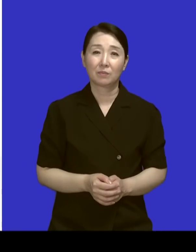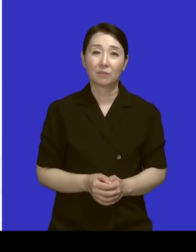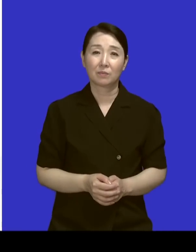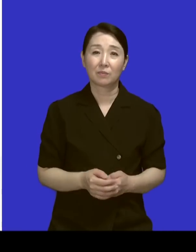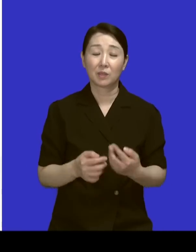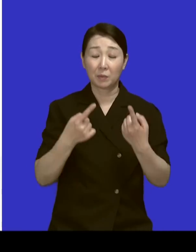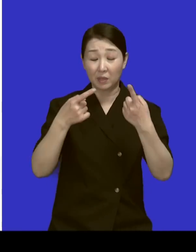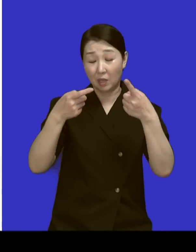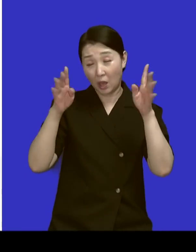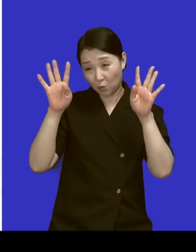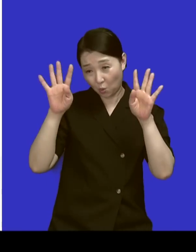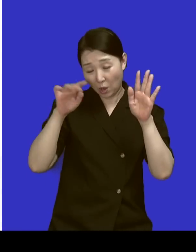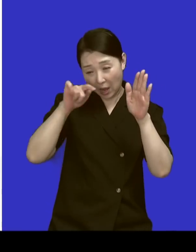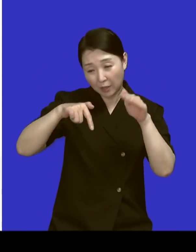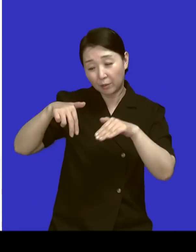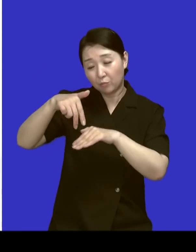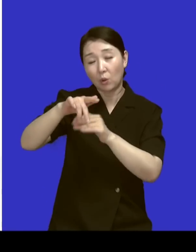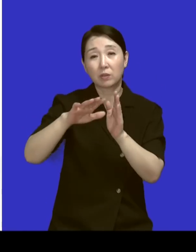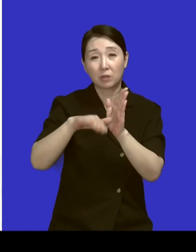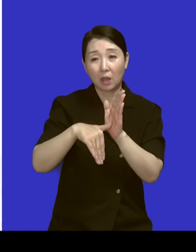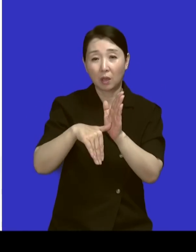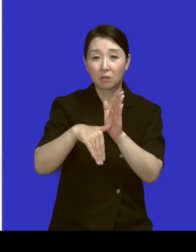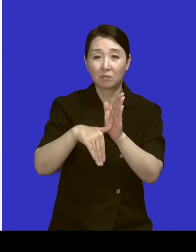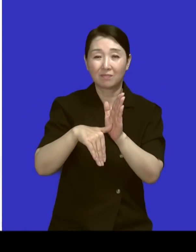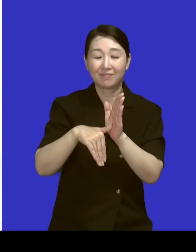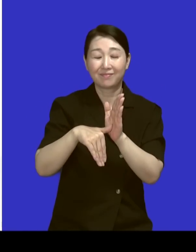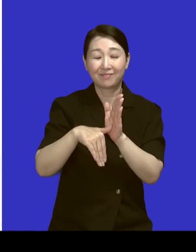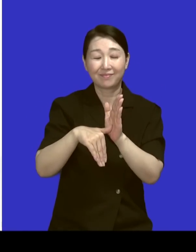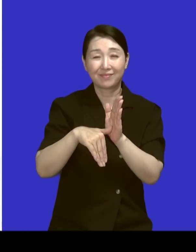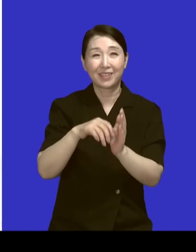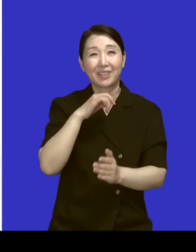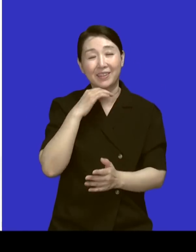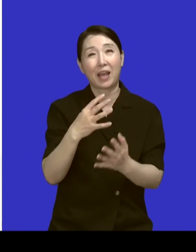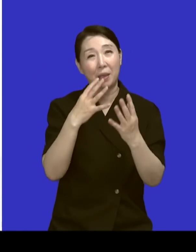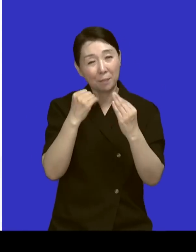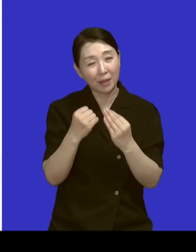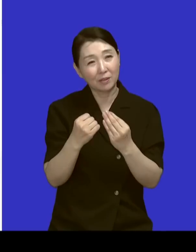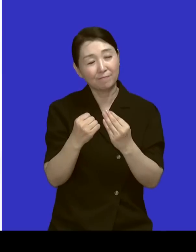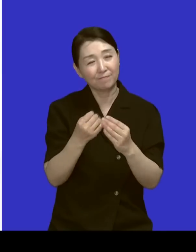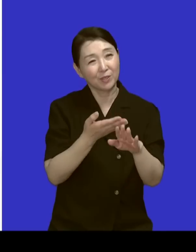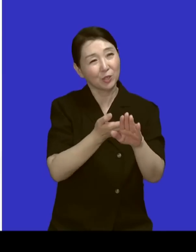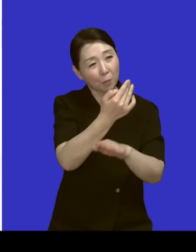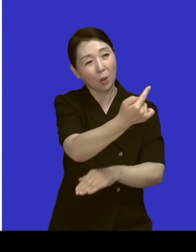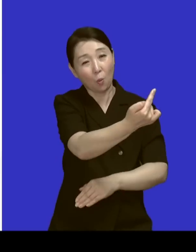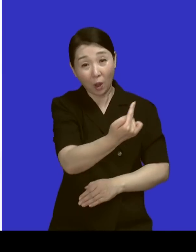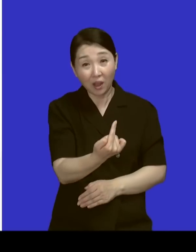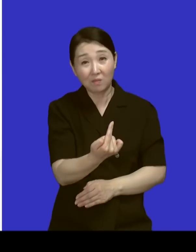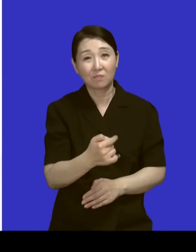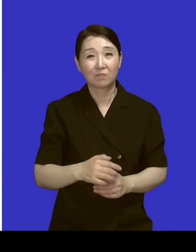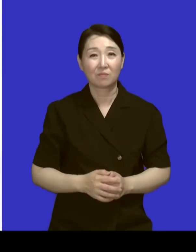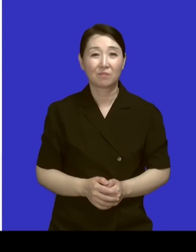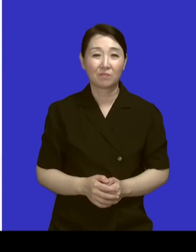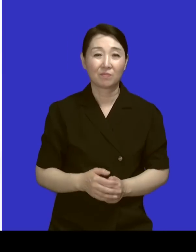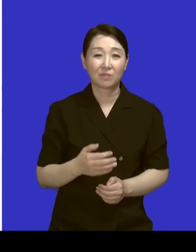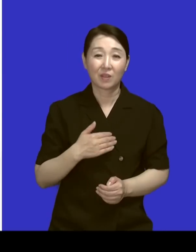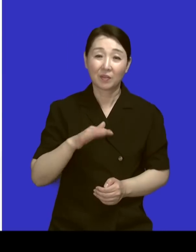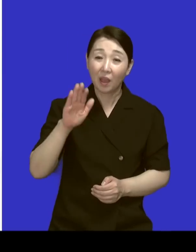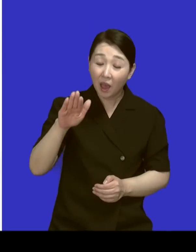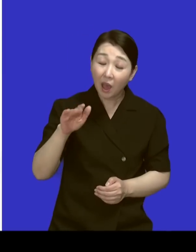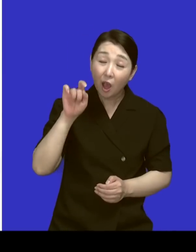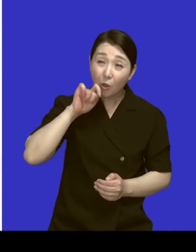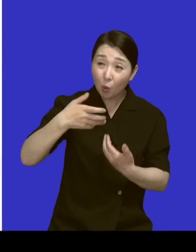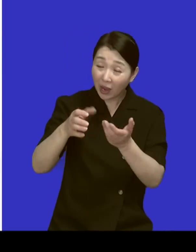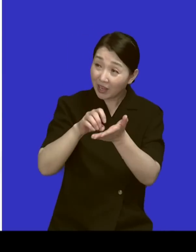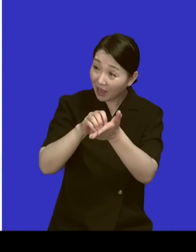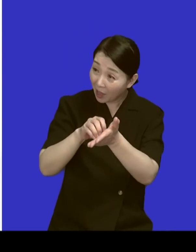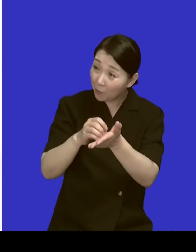캠퍼스를 걷고 있는데 맞은편에서 한 나이 많은 선배가 다가오는 거예요. 그러더니 저한테 동아리 한번 가입해볼